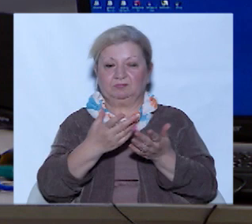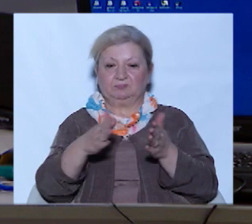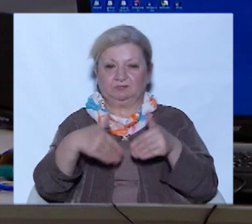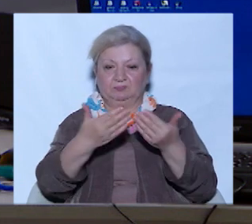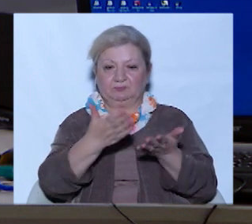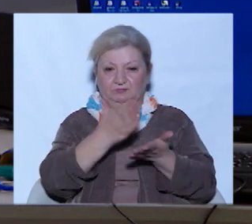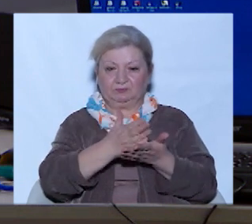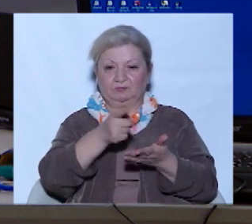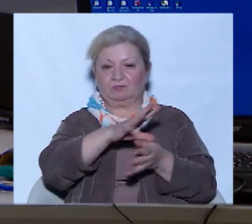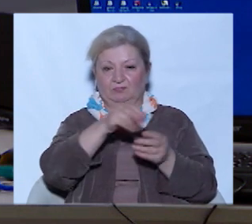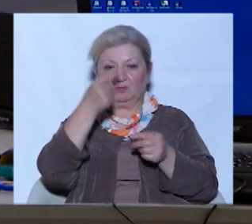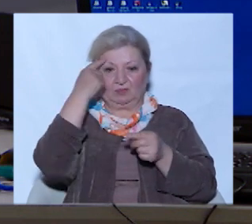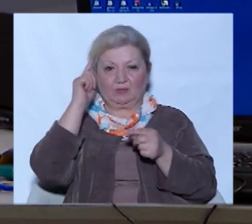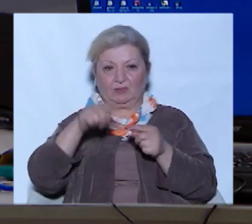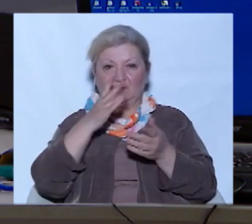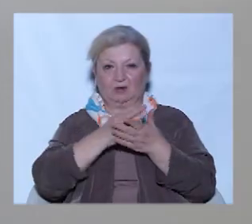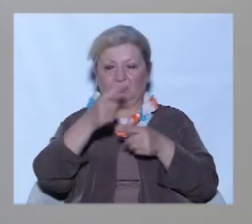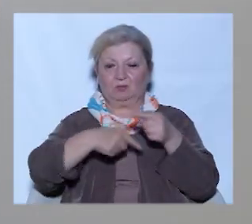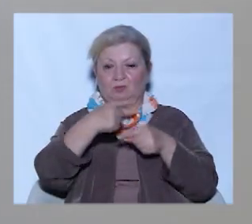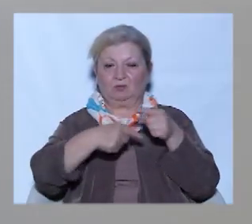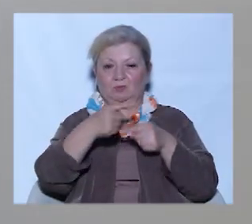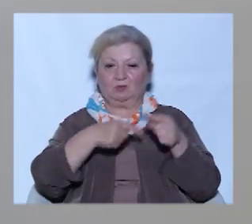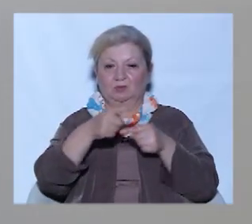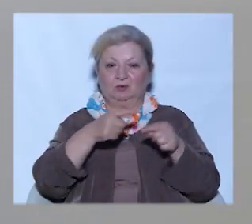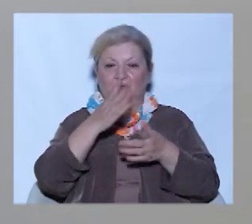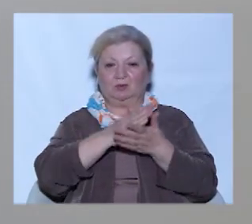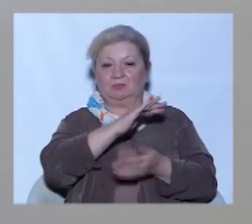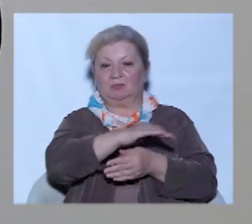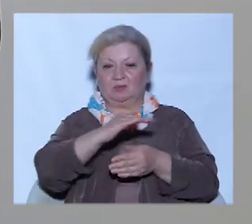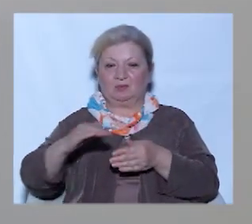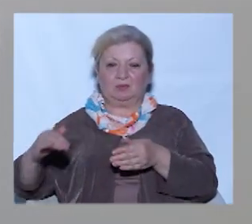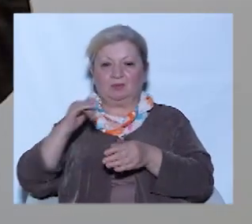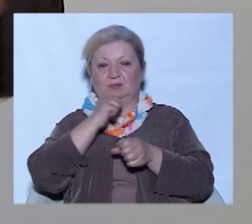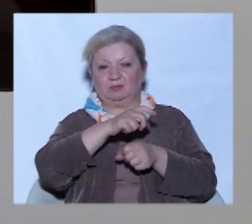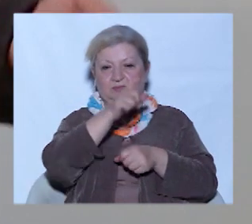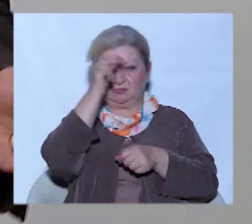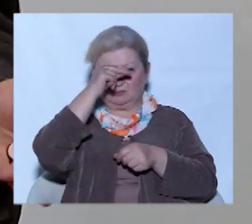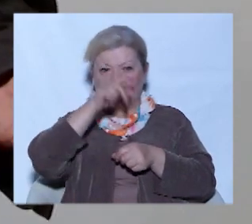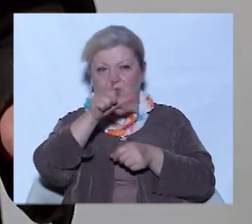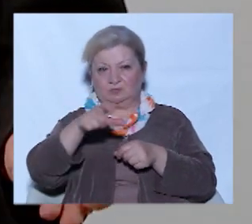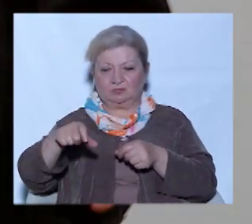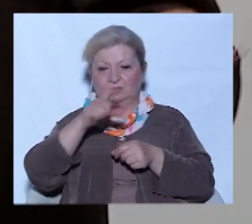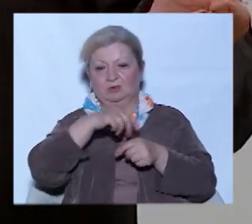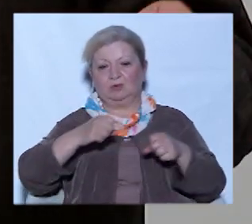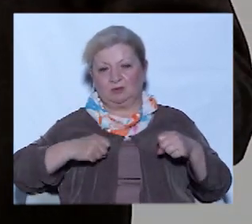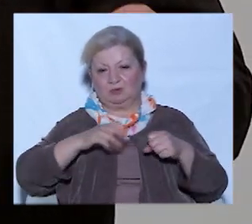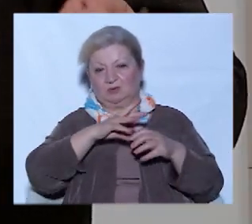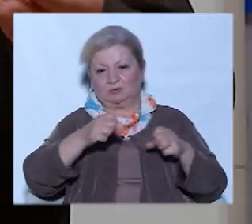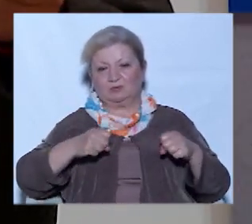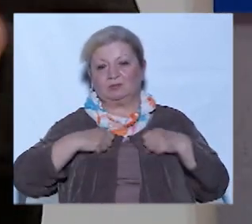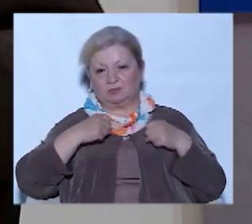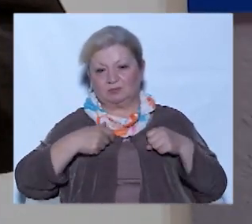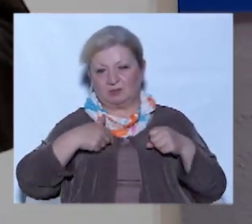რომელსაც ახლა წარმოგიდგენთ, ეს უკვე ისევ იცით, რომ მუდმივად მონაწილეობენ ბავშვები, სკოლის მოსწავლეები და